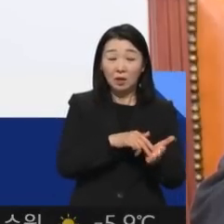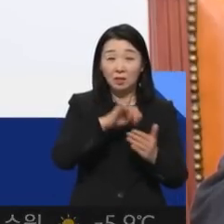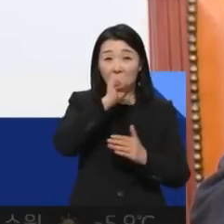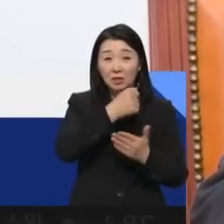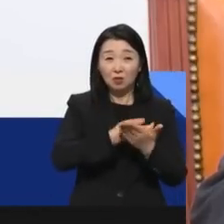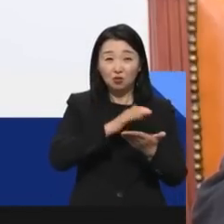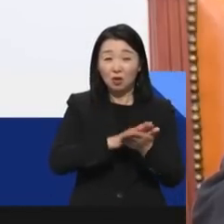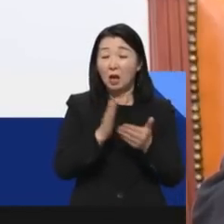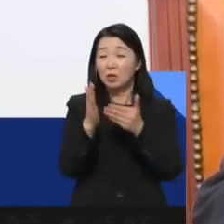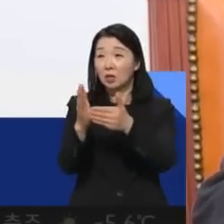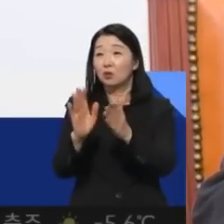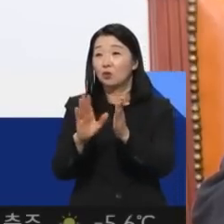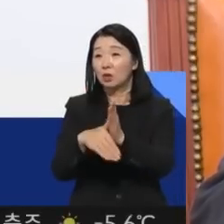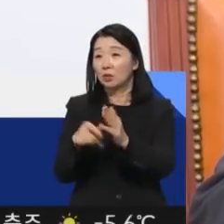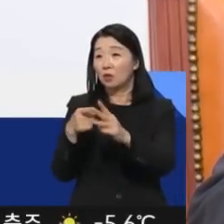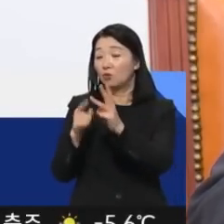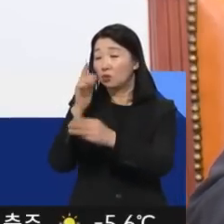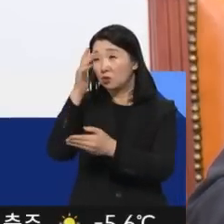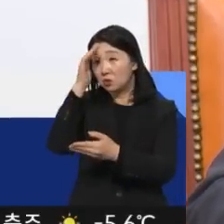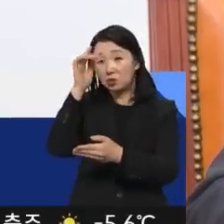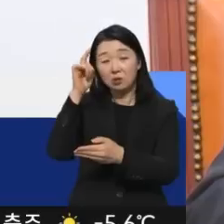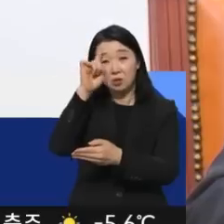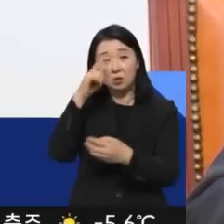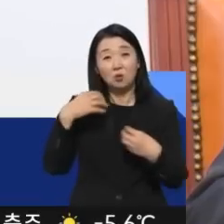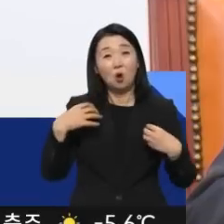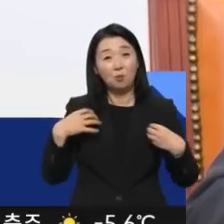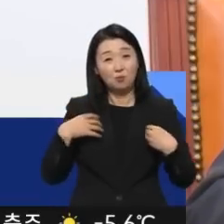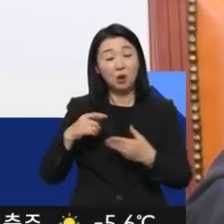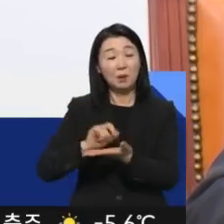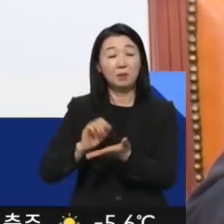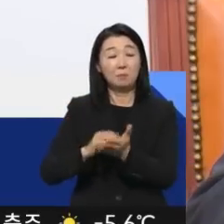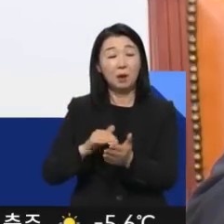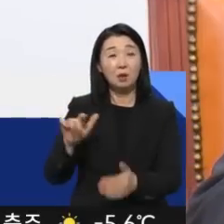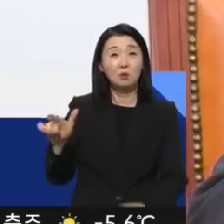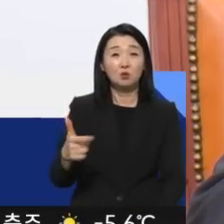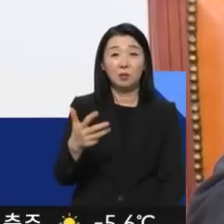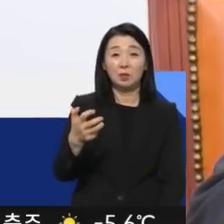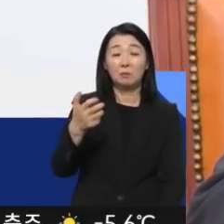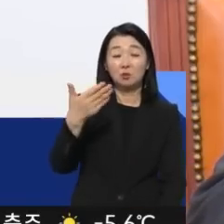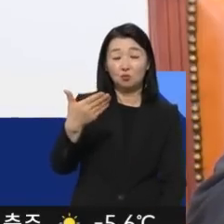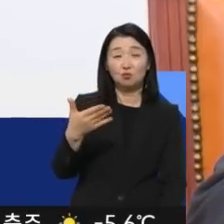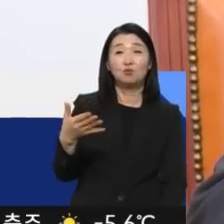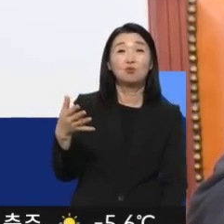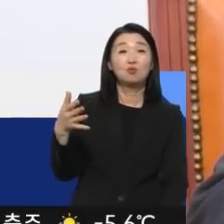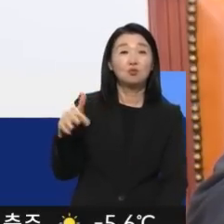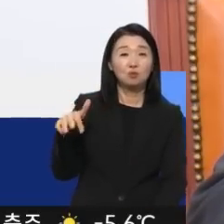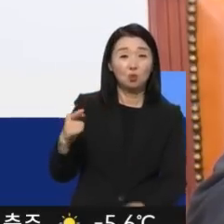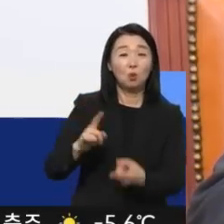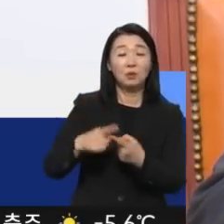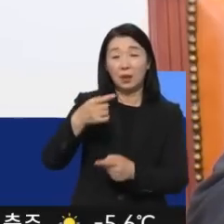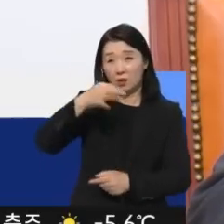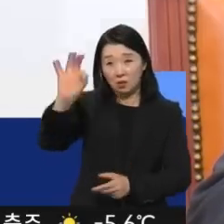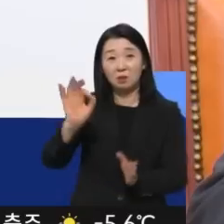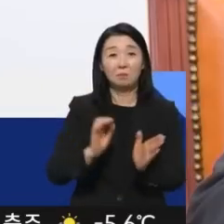제출하더라도 윤석열 정부가 작성한 639조 원의 예산안은 거의 그대로